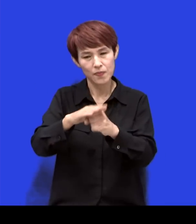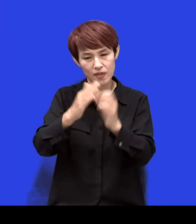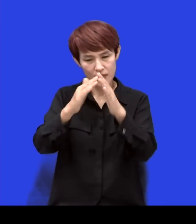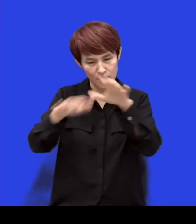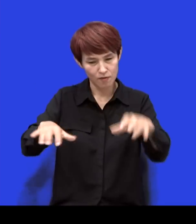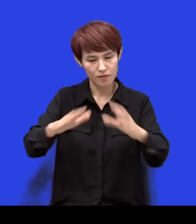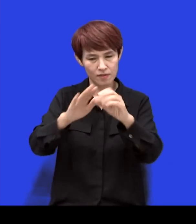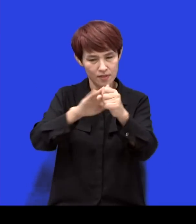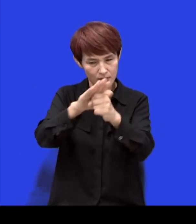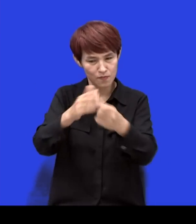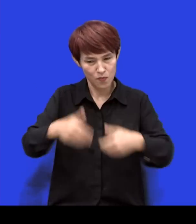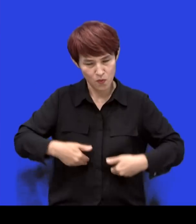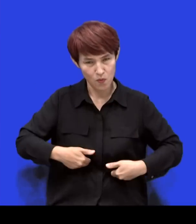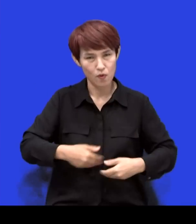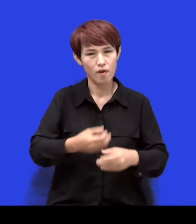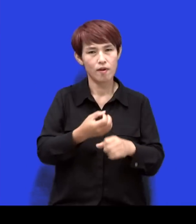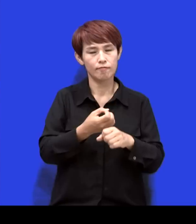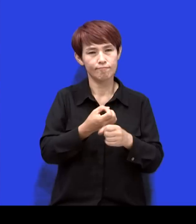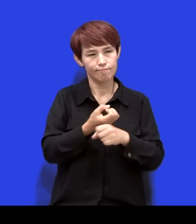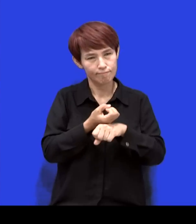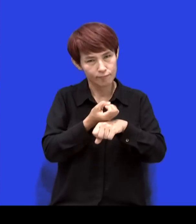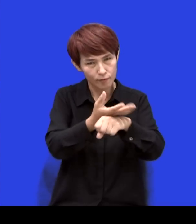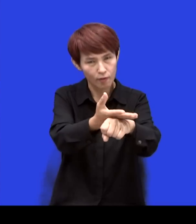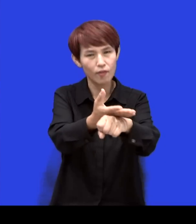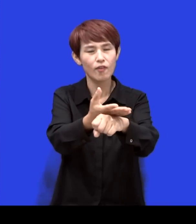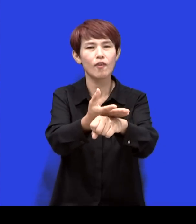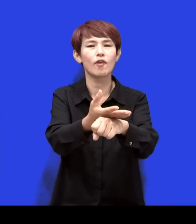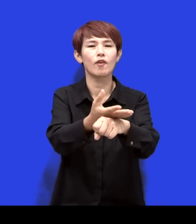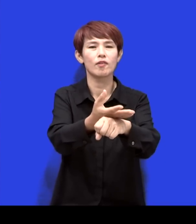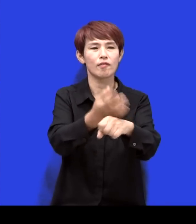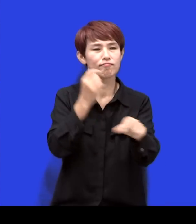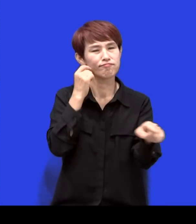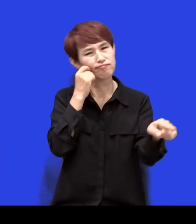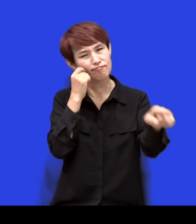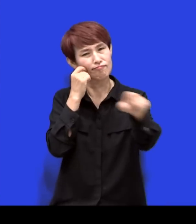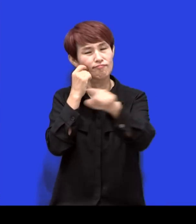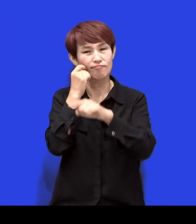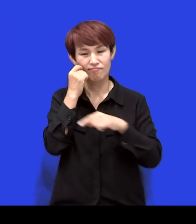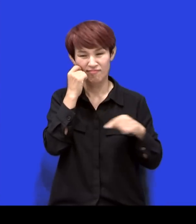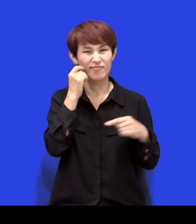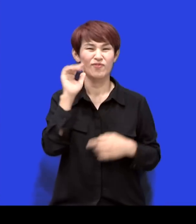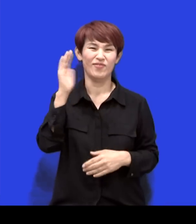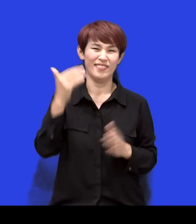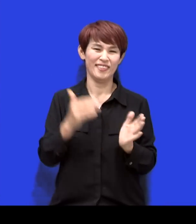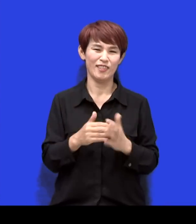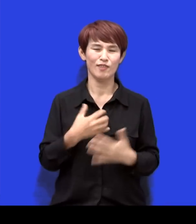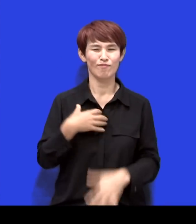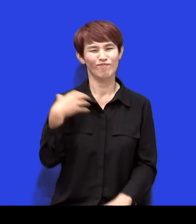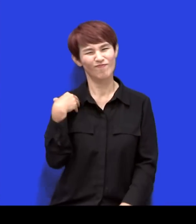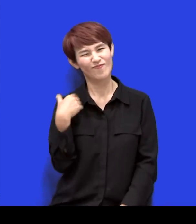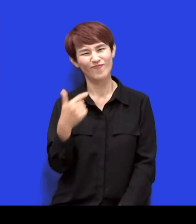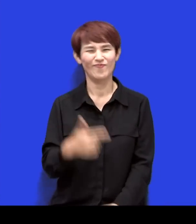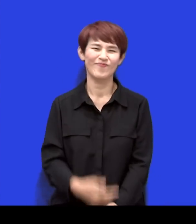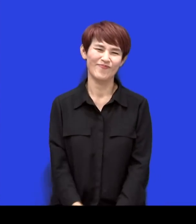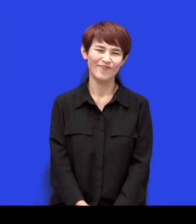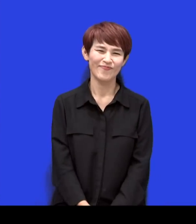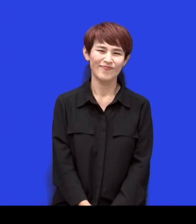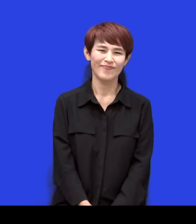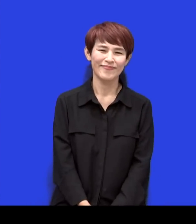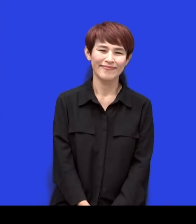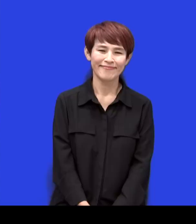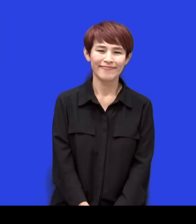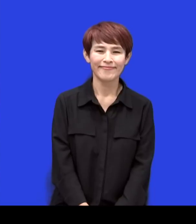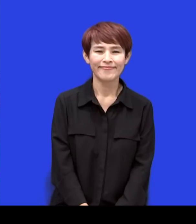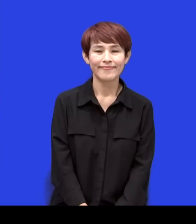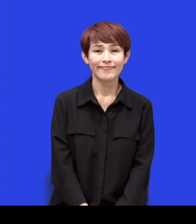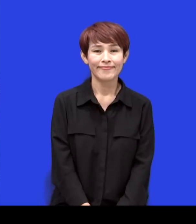잘 전해졌고 많은 인기를 얻었잖아요. 그런데 여전히 좀 두렵고 부담되고 그래서 방송 나가기도 좀 민망하고 그런 게